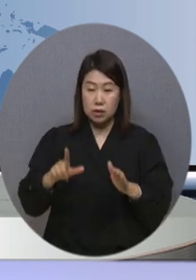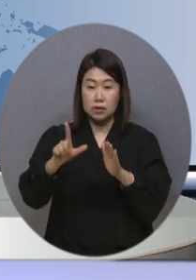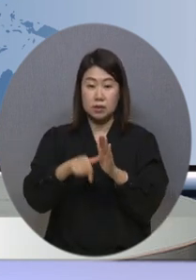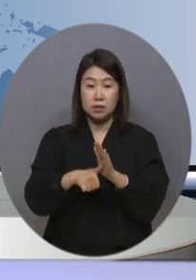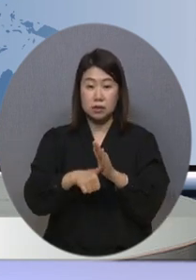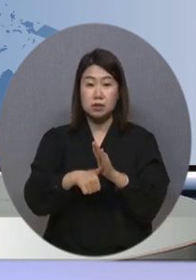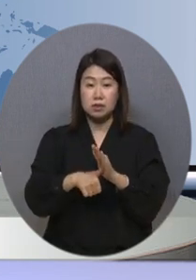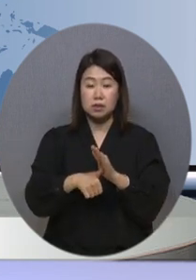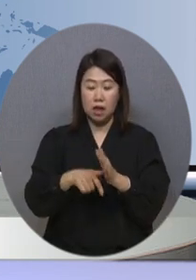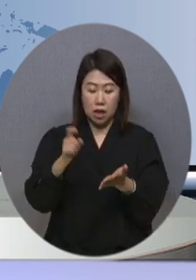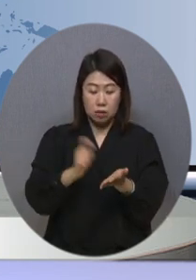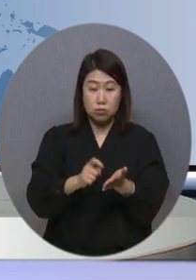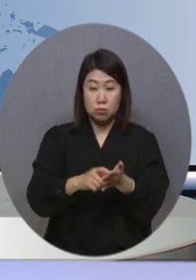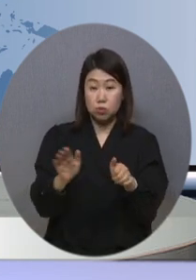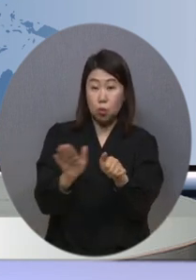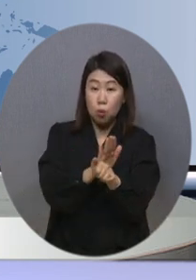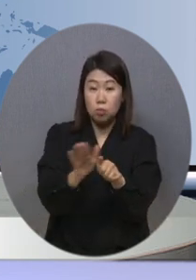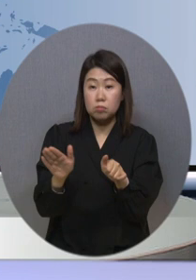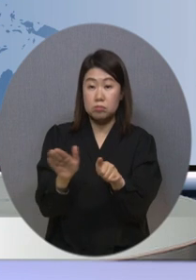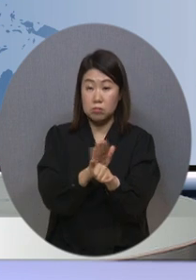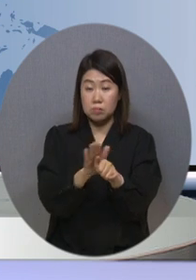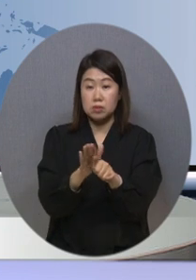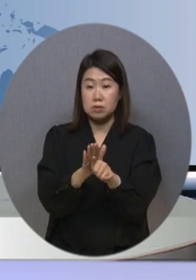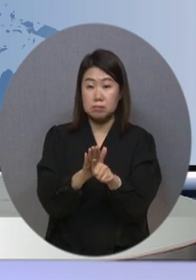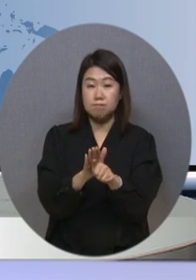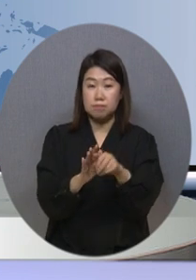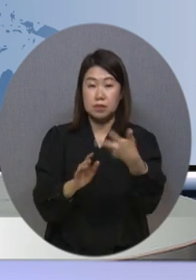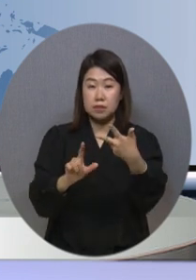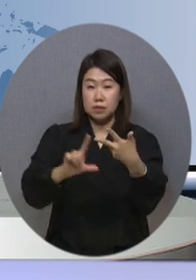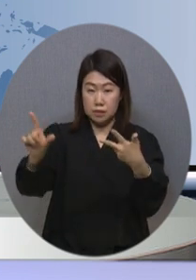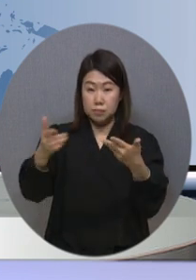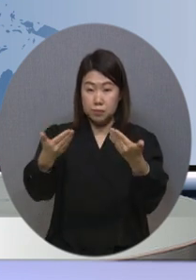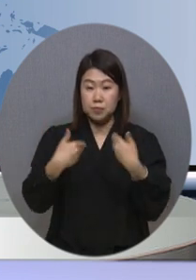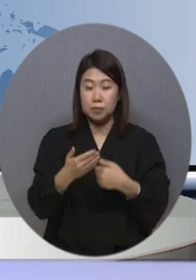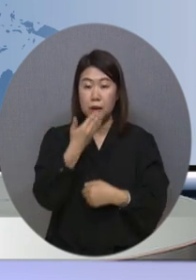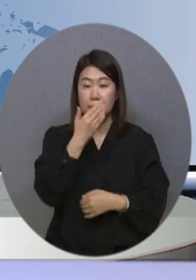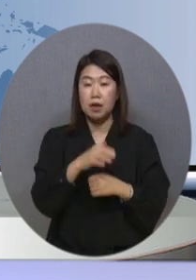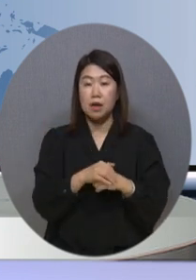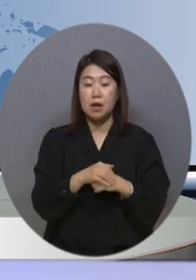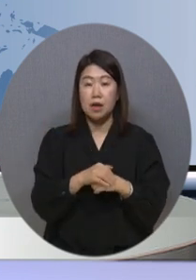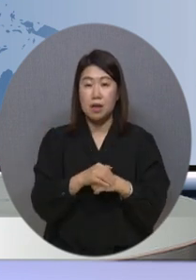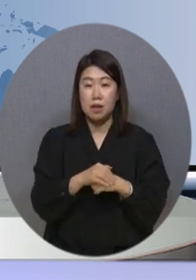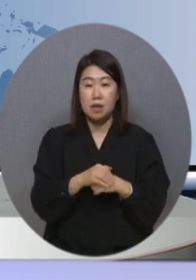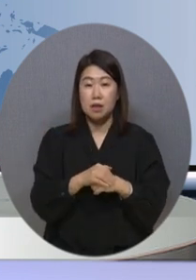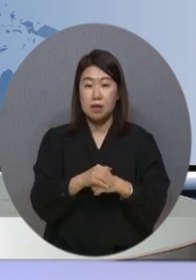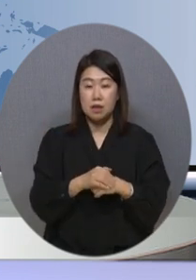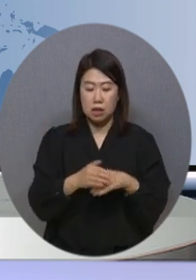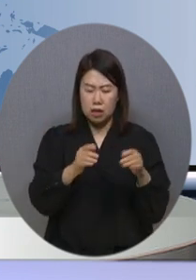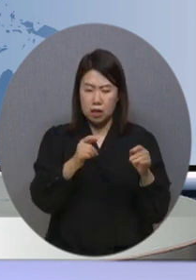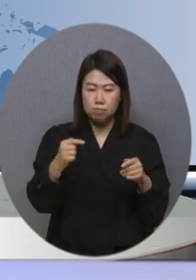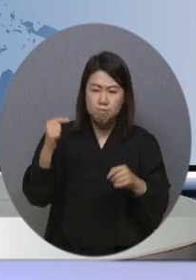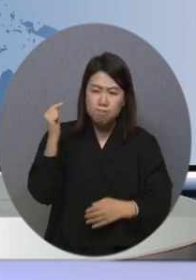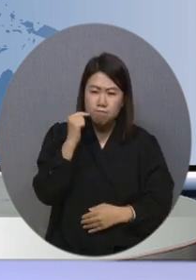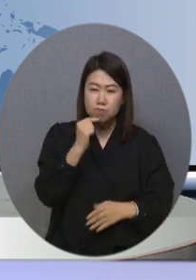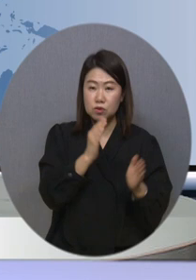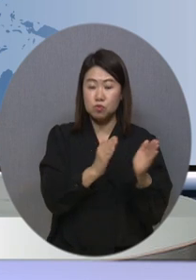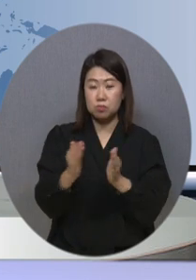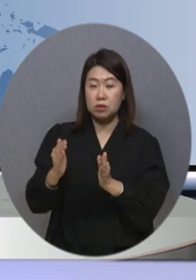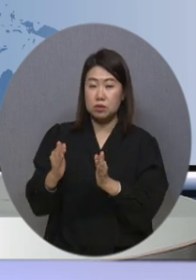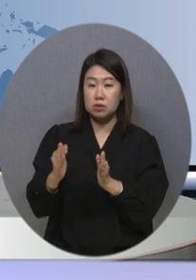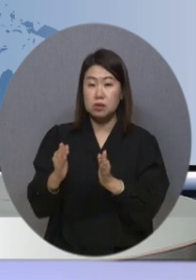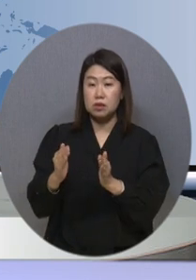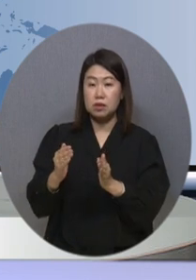받아 긴급 돌봄 서비스를 지원한다는데요. 이용자의 목소리를 담은 철저한 준비로 발달장애인의